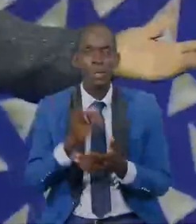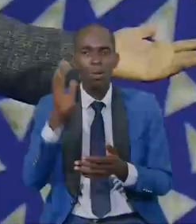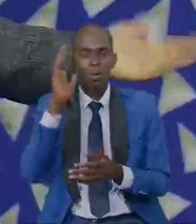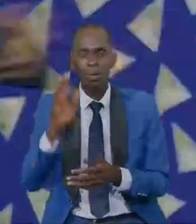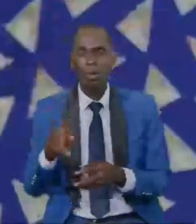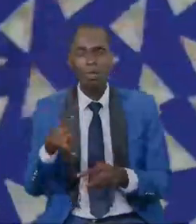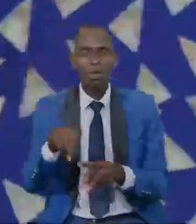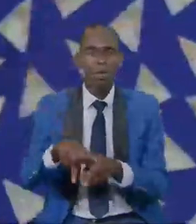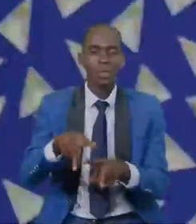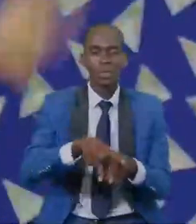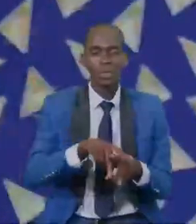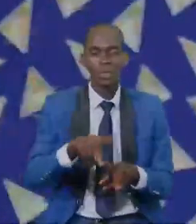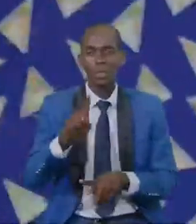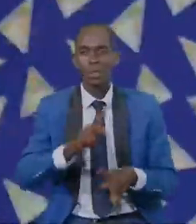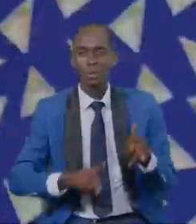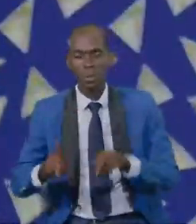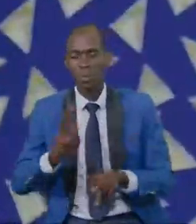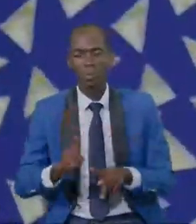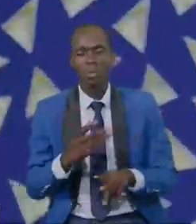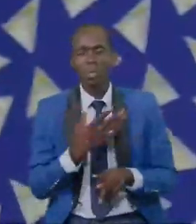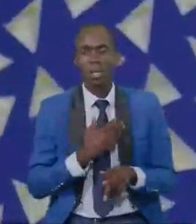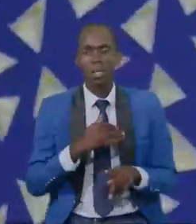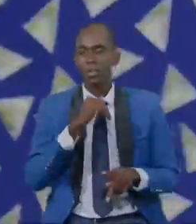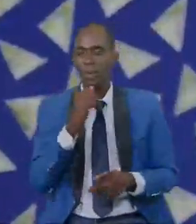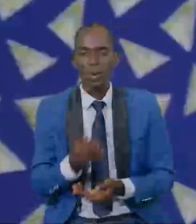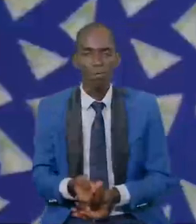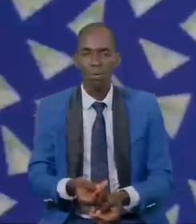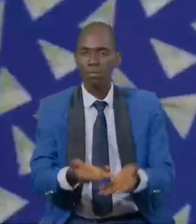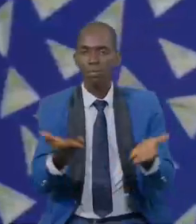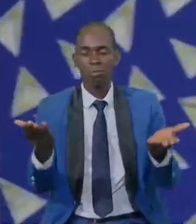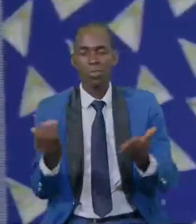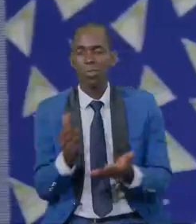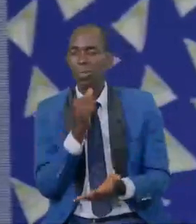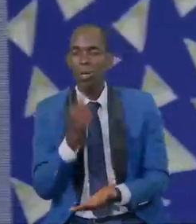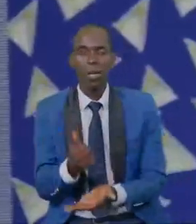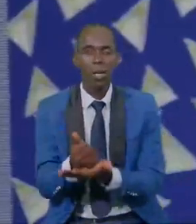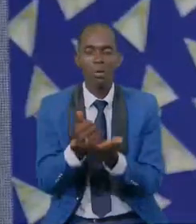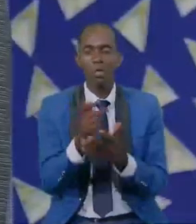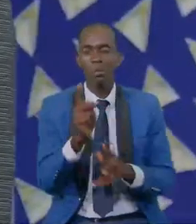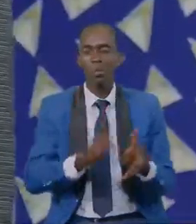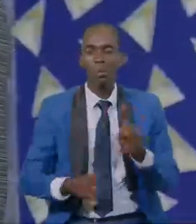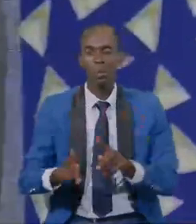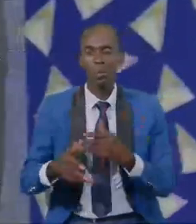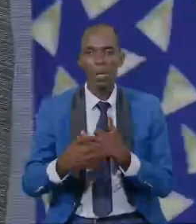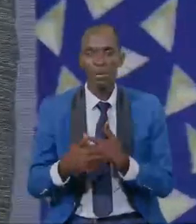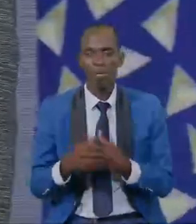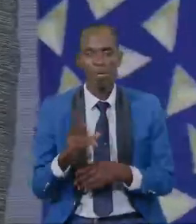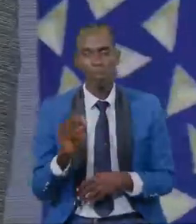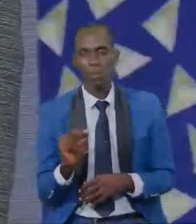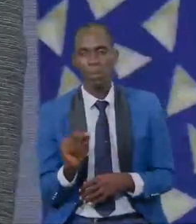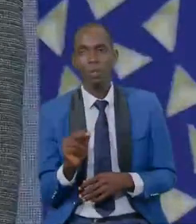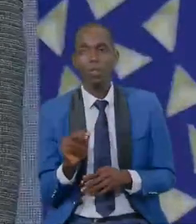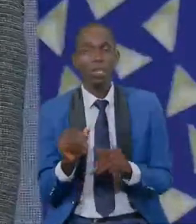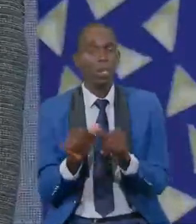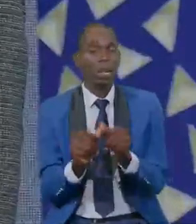the citizens and give nothing back. Ce n'est pas le prince qui reçoit quelque chose des citoyens et ne leur donne